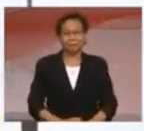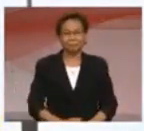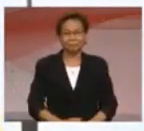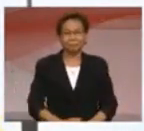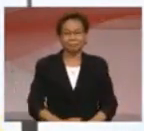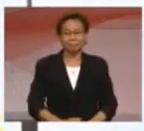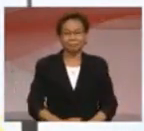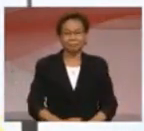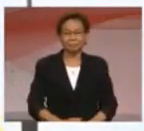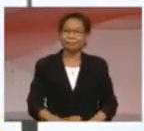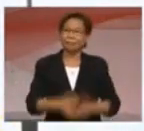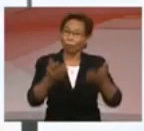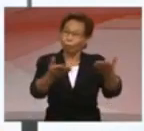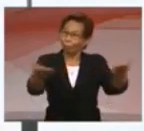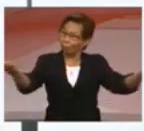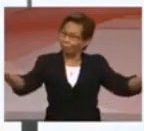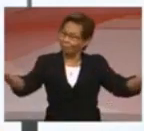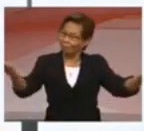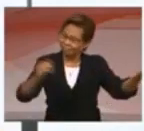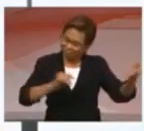Hadirin yang dihormati sekalian,